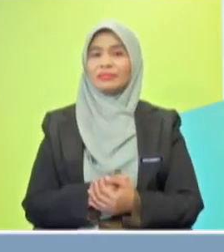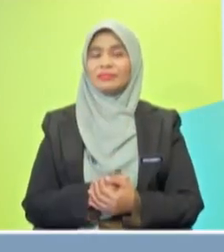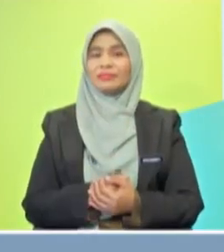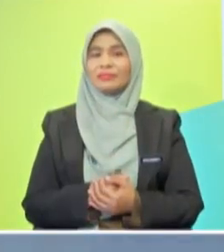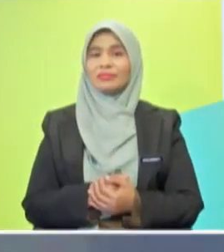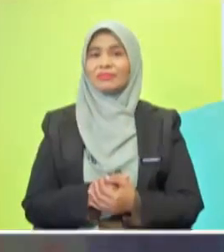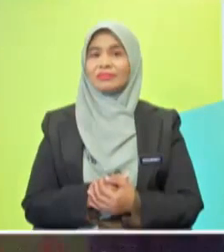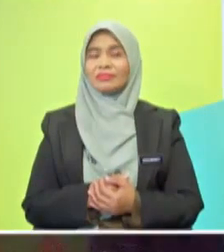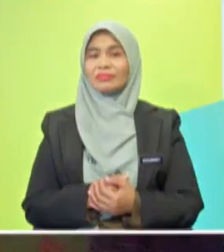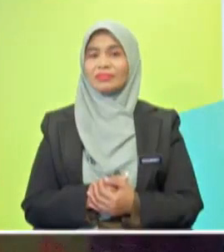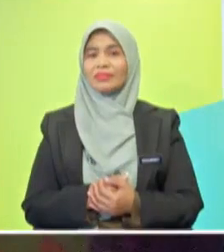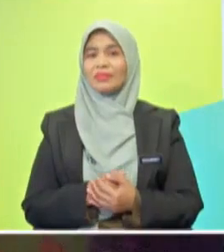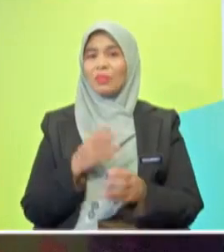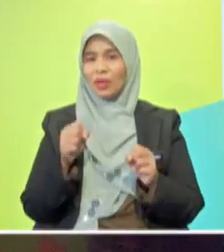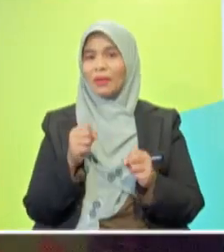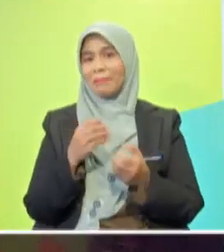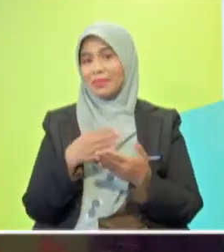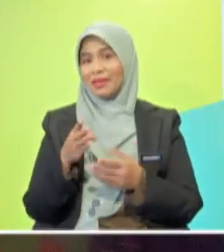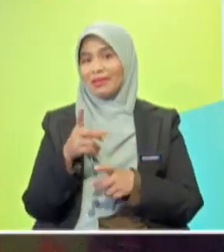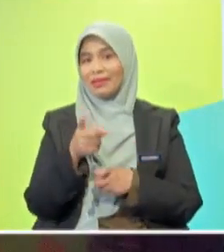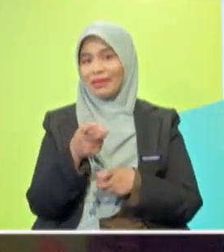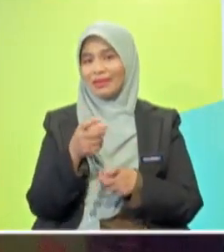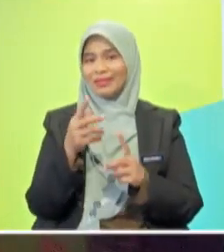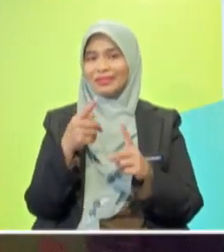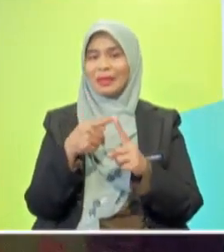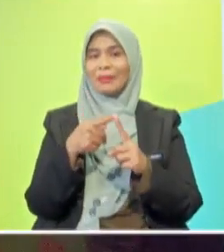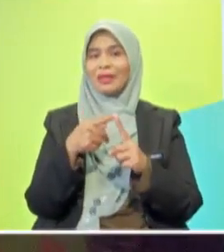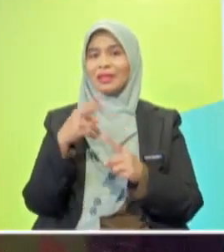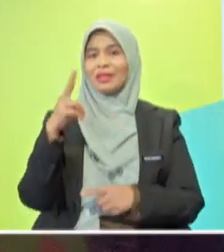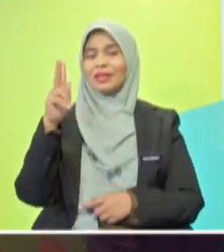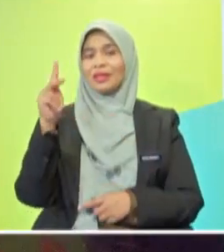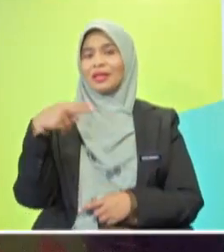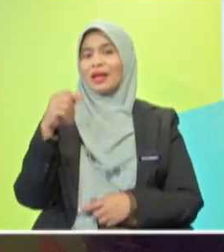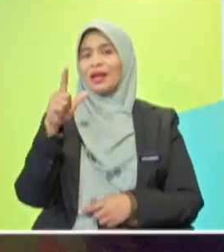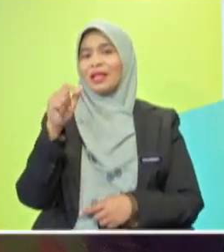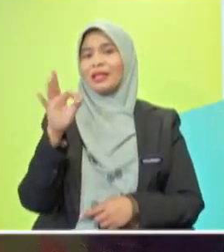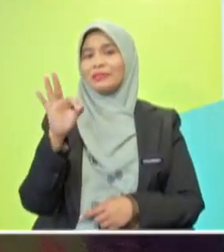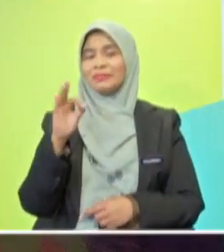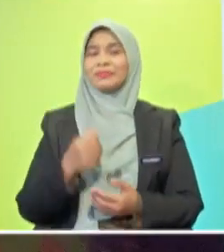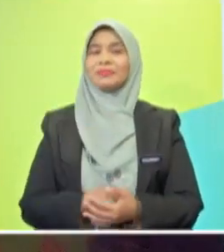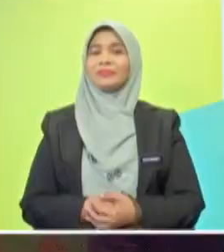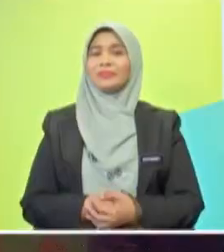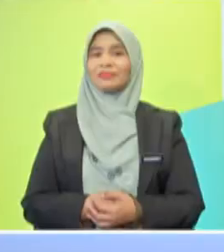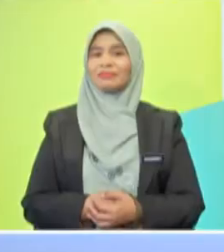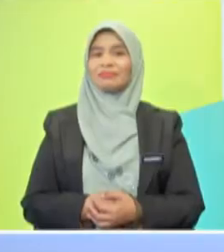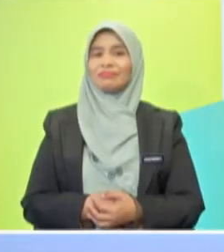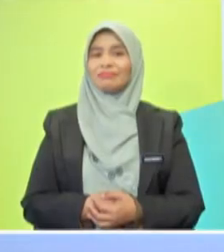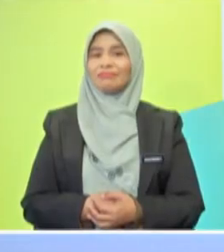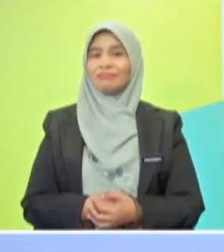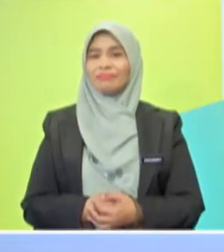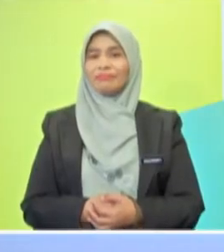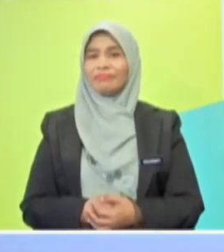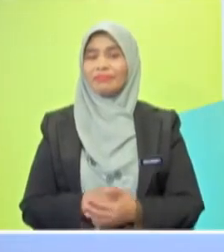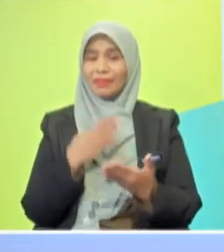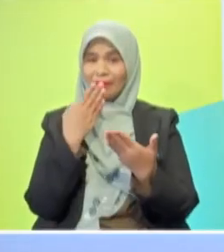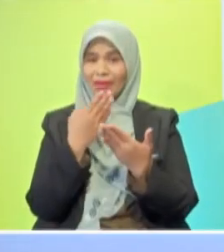sekali. Tahniah. Kita boleh bagi reward tu. Okey. Kita nak bagi love kepada Khalif. Love kepada Khalif.